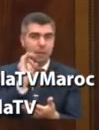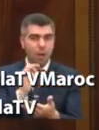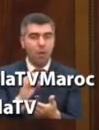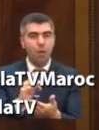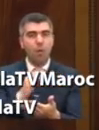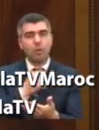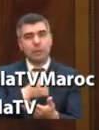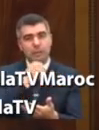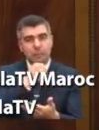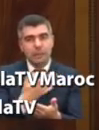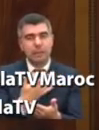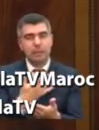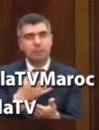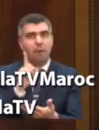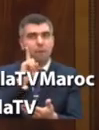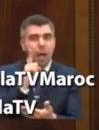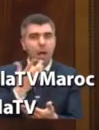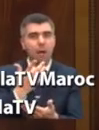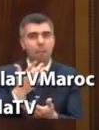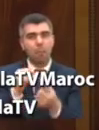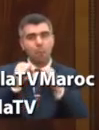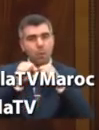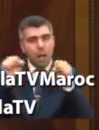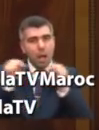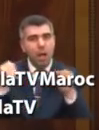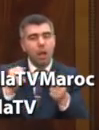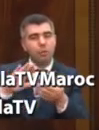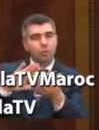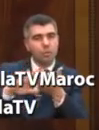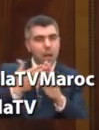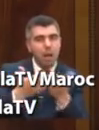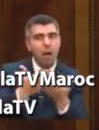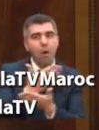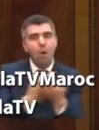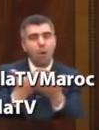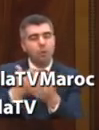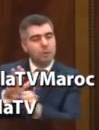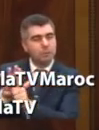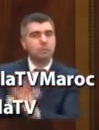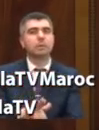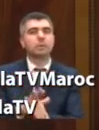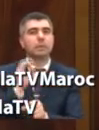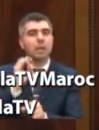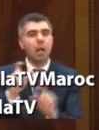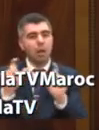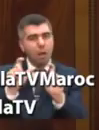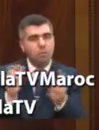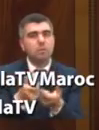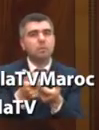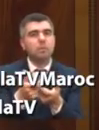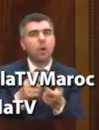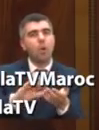شيوخاً ونساء وأطفال ومناضلين ومقاومين لآلة الاحتلال والقمع والاعتقال التعسفي